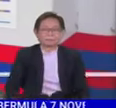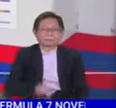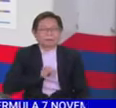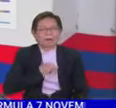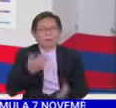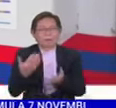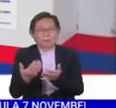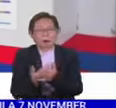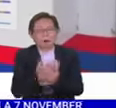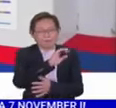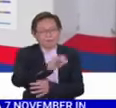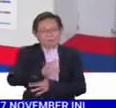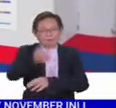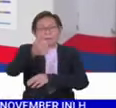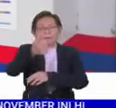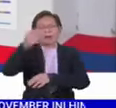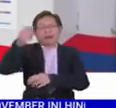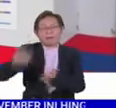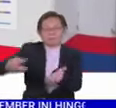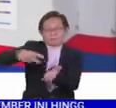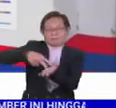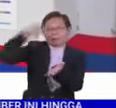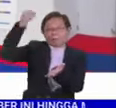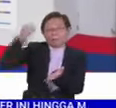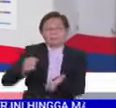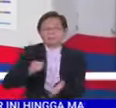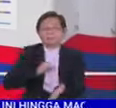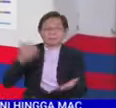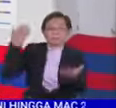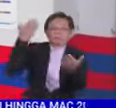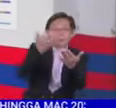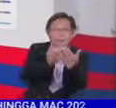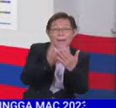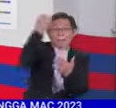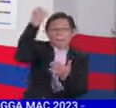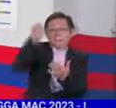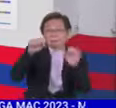Saya baru hari ini first time naik bus tu. So far bila saya dah sampai dekat